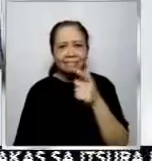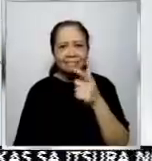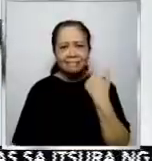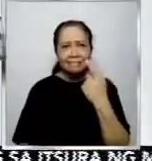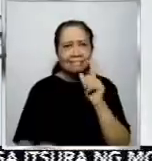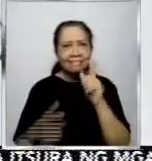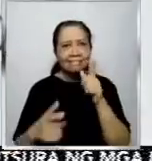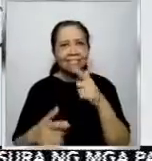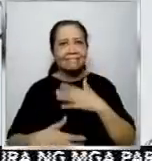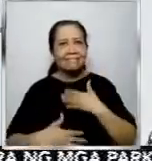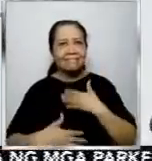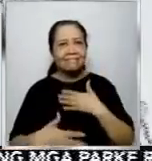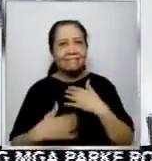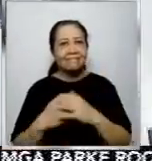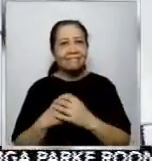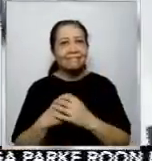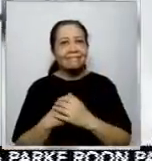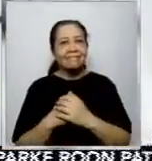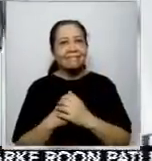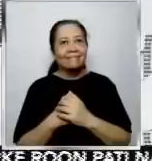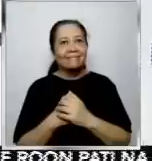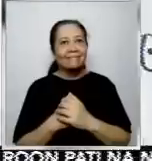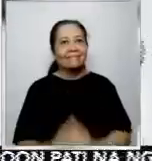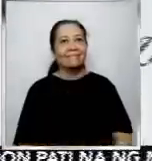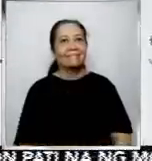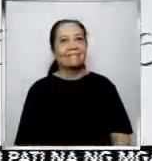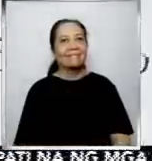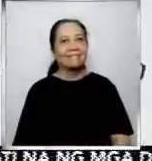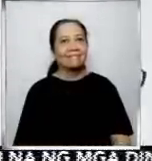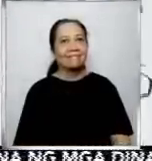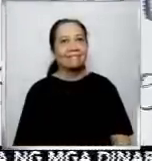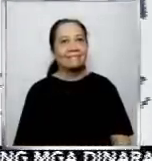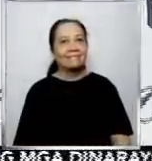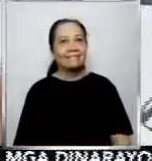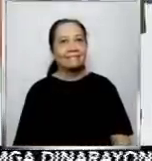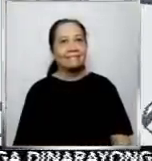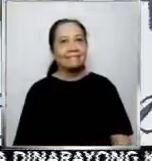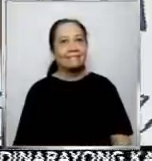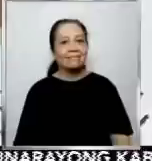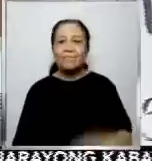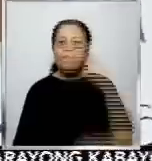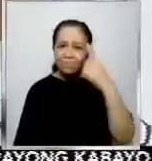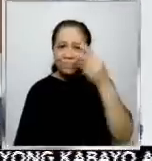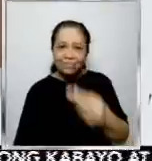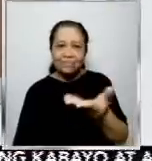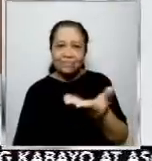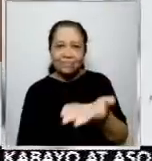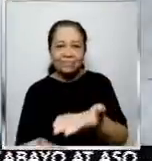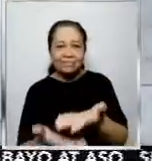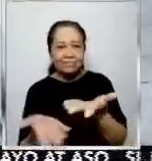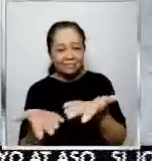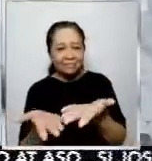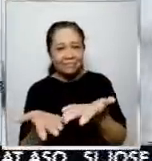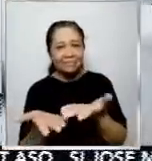ah. Ha? Para sa inyo po to. Kuya, ba't ayaw niyo tanggapin?